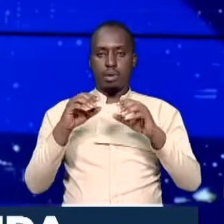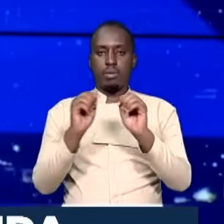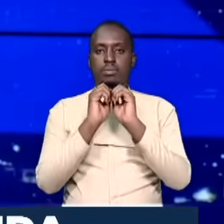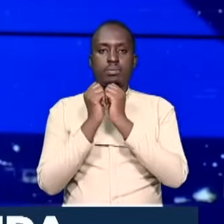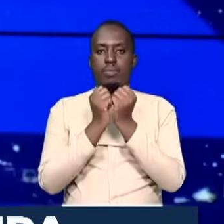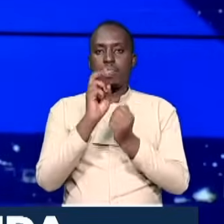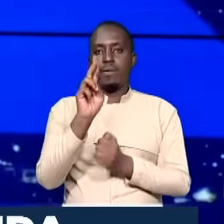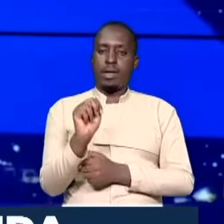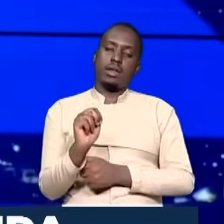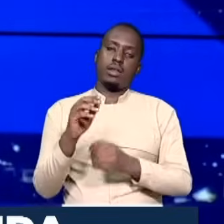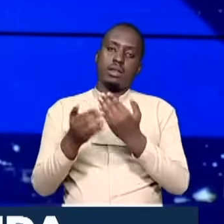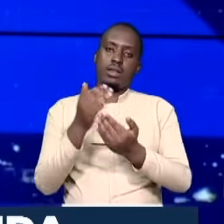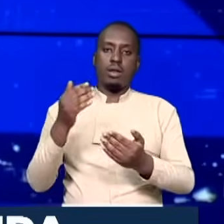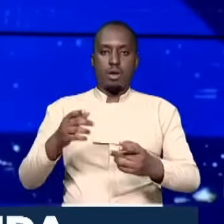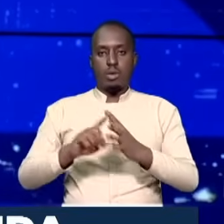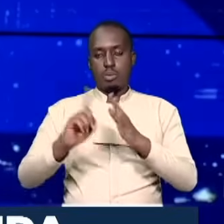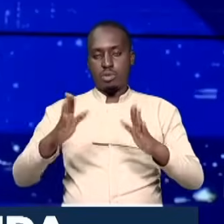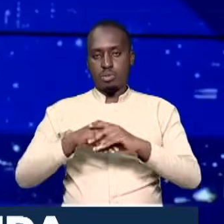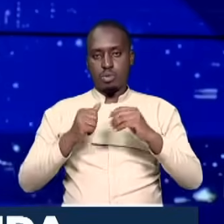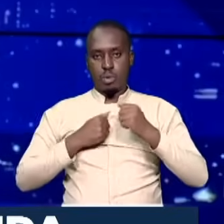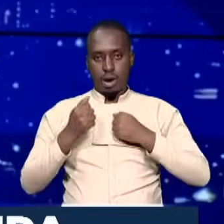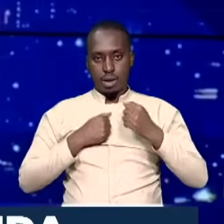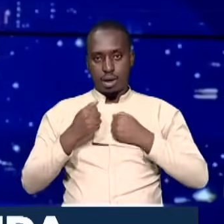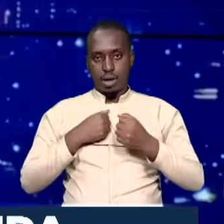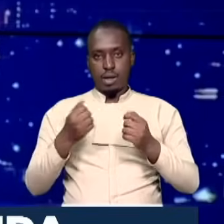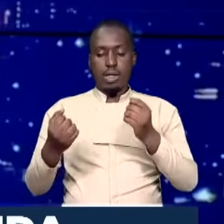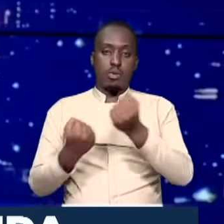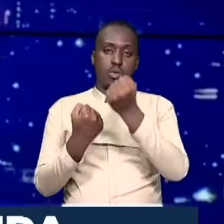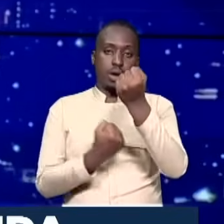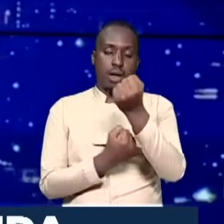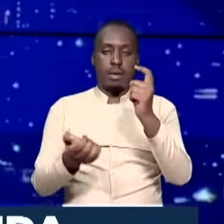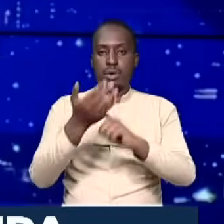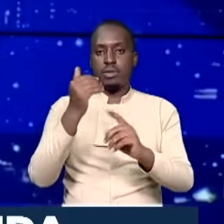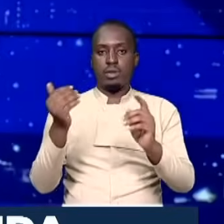ko izi mpinduka zatewe n'uko inkunga yabonetse ingana na